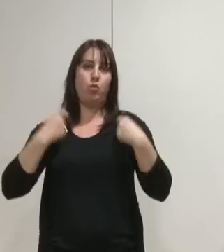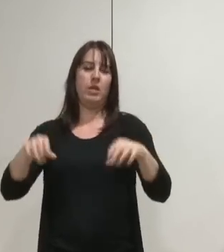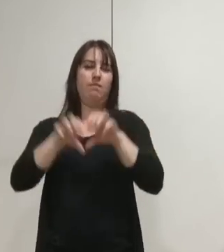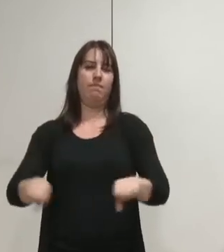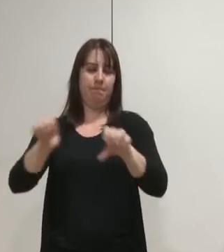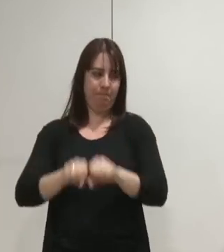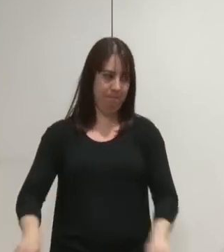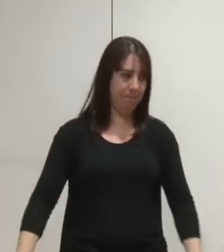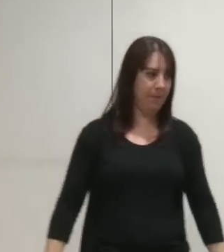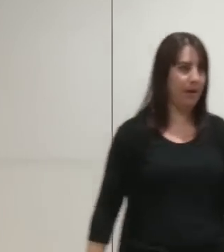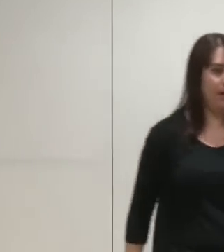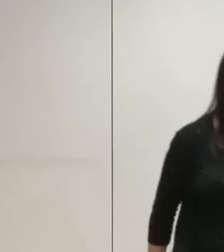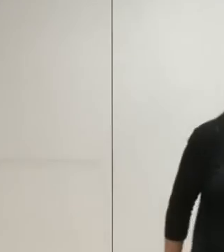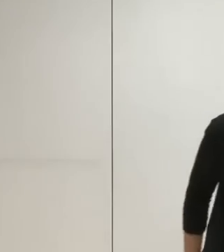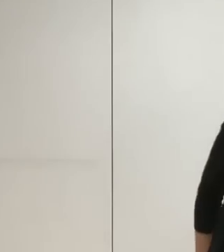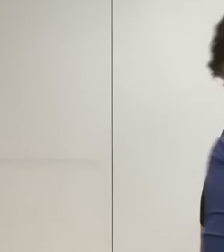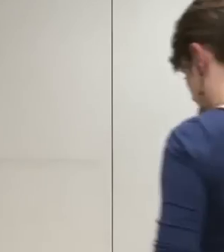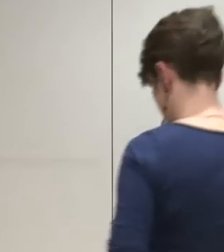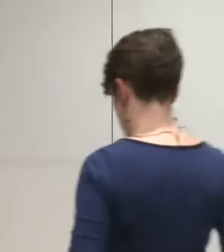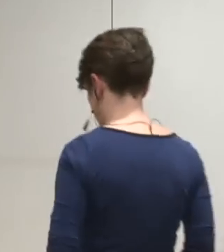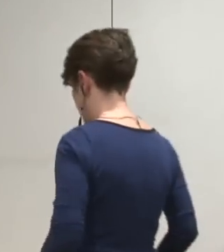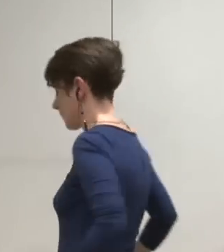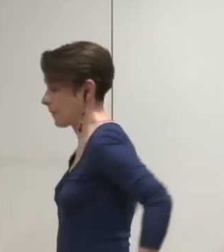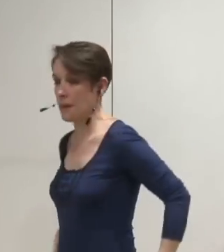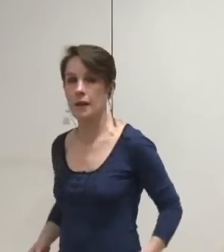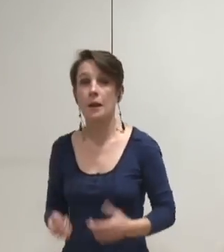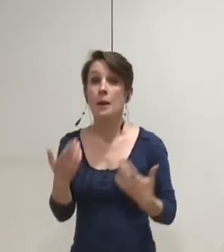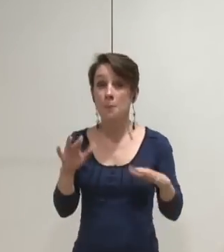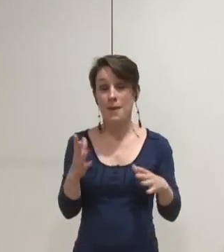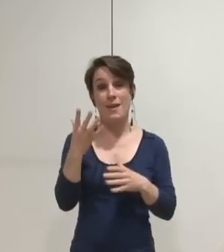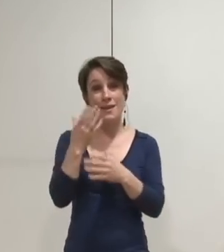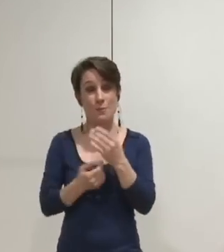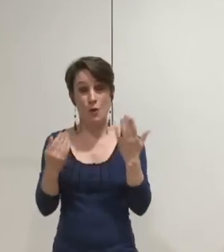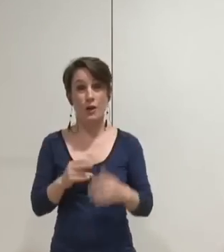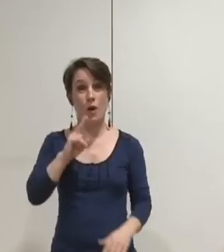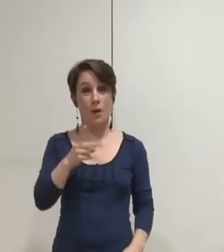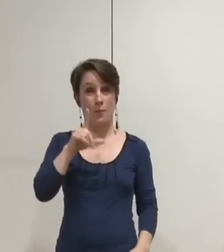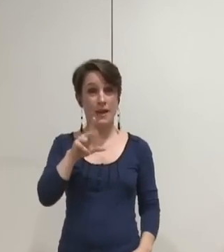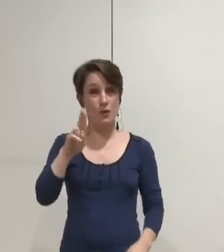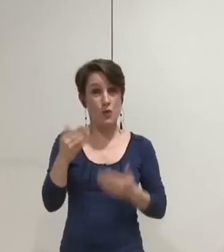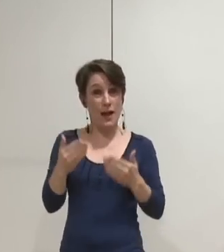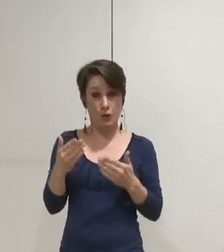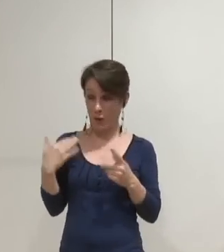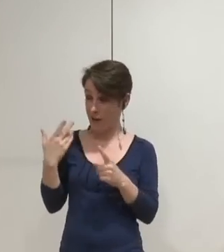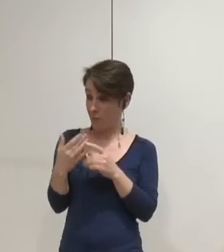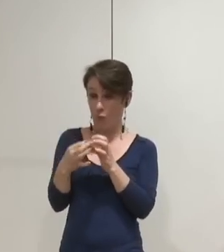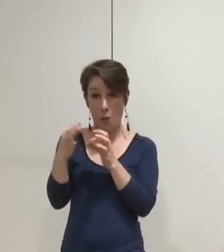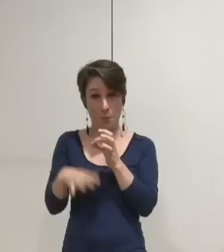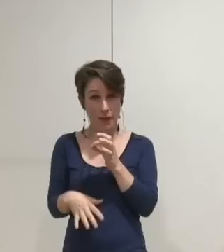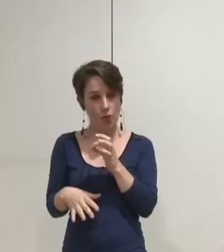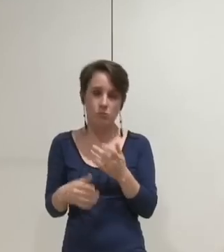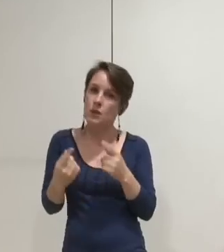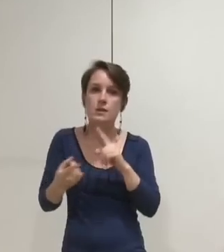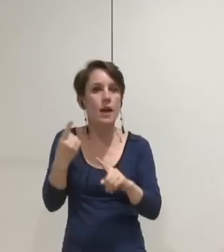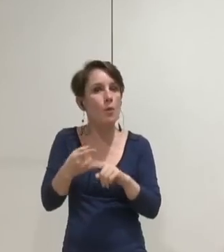mais il manquait un bilan du ple actuel comment espérer construire une bonne politique publique si on ne tire pas les leçons